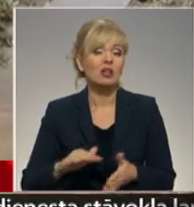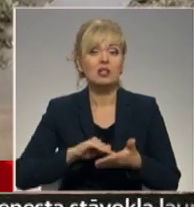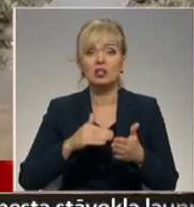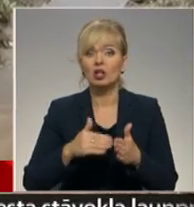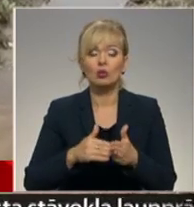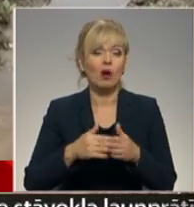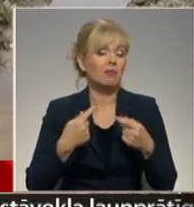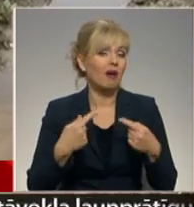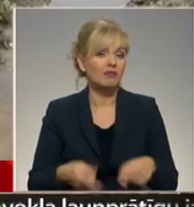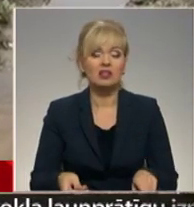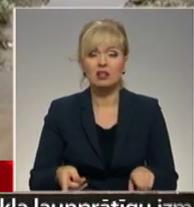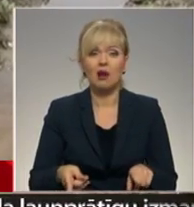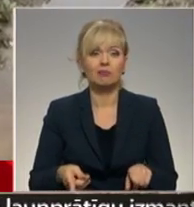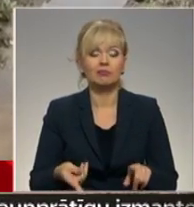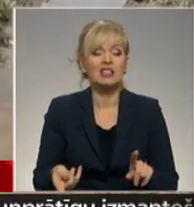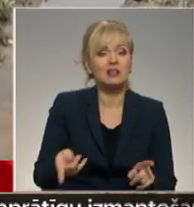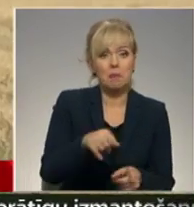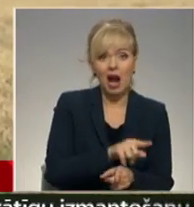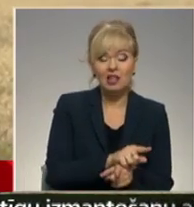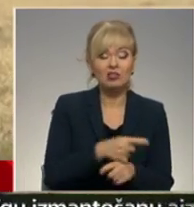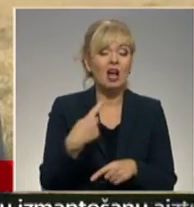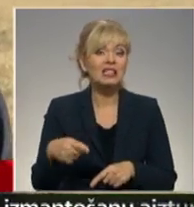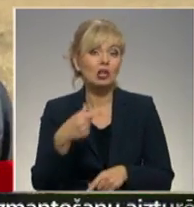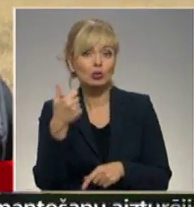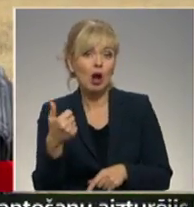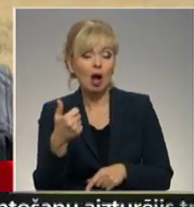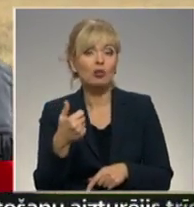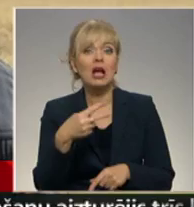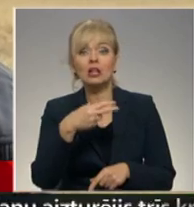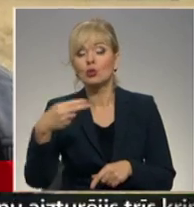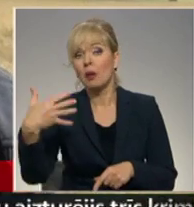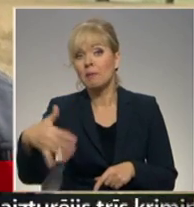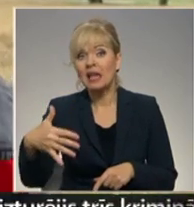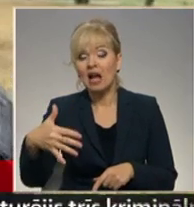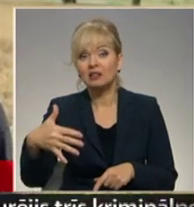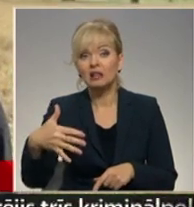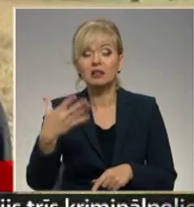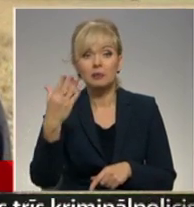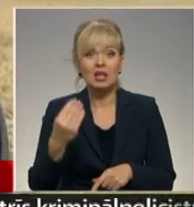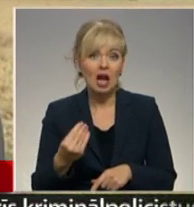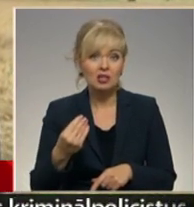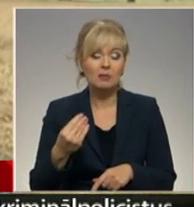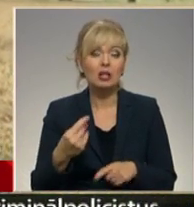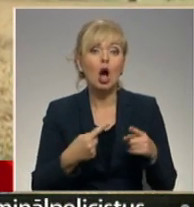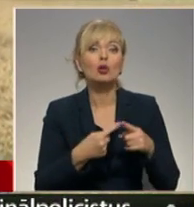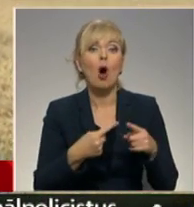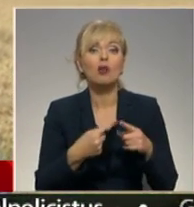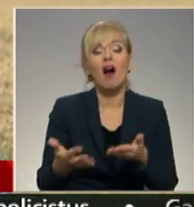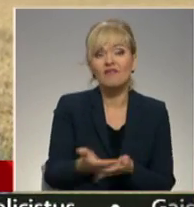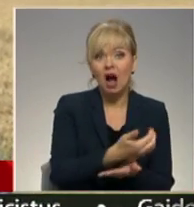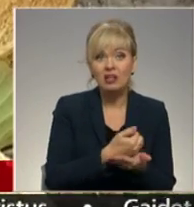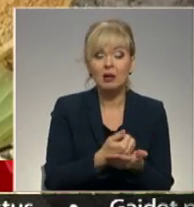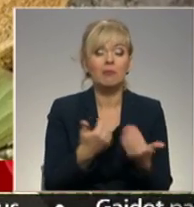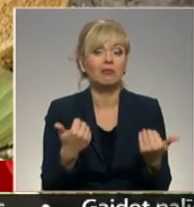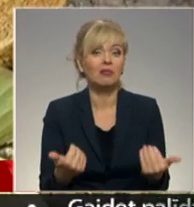situācija pagriezās katastrofāli. Ja mēs citus gadus dienā ap 250 vācām, 250 tonnām dienā, tad